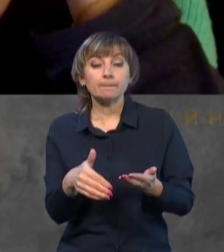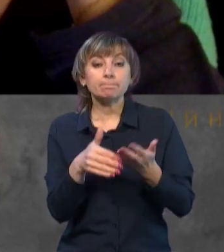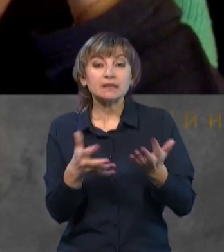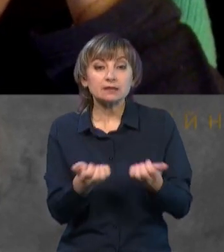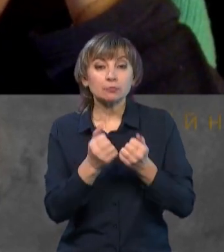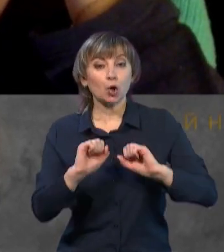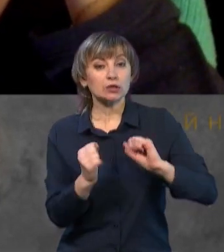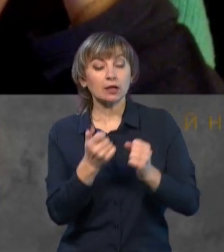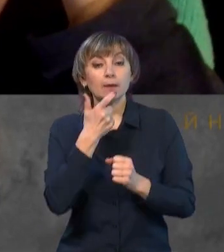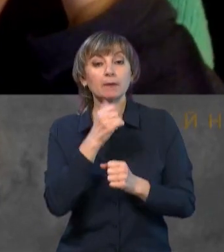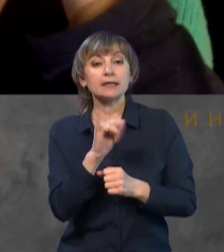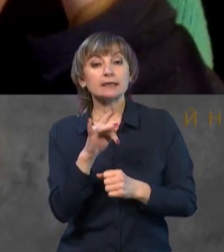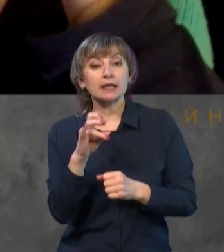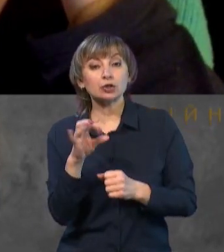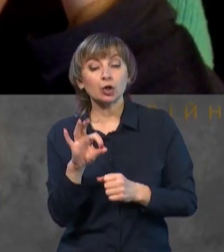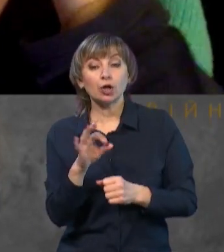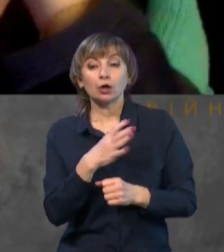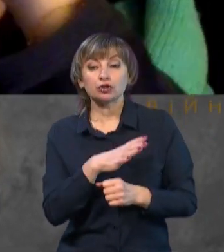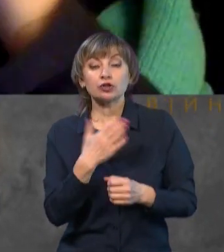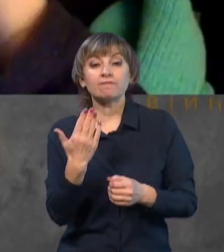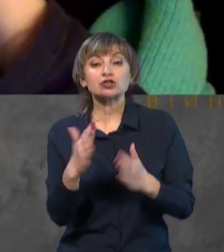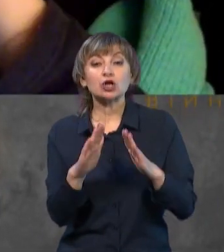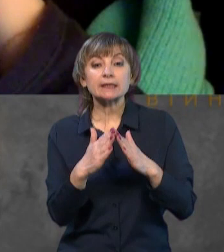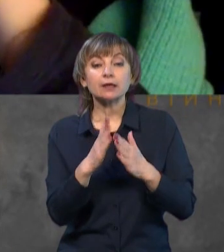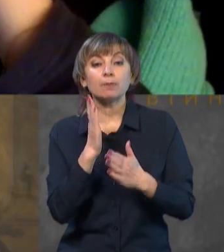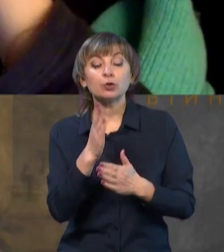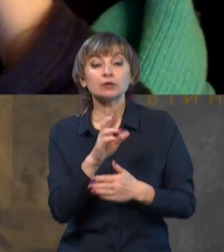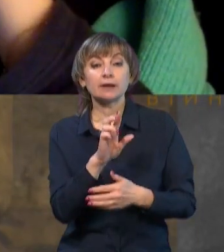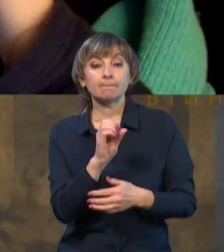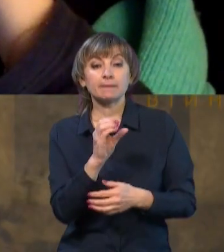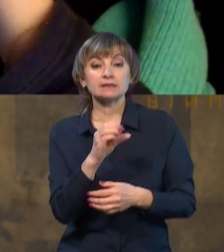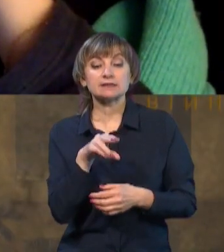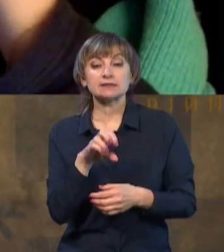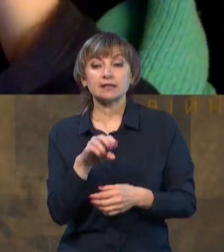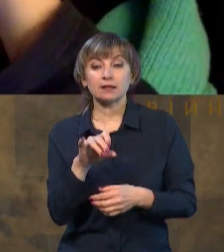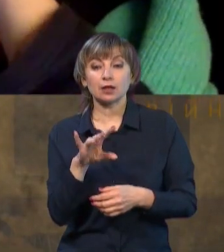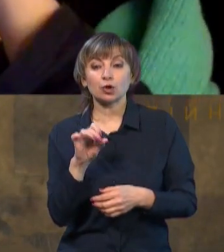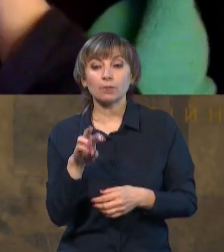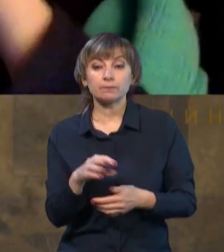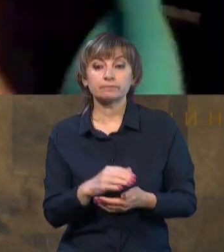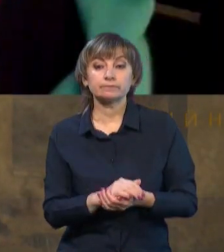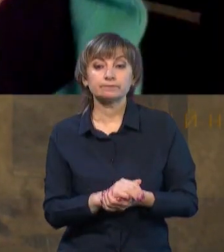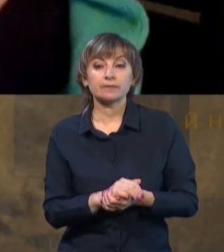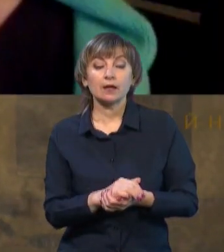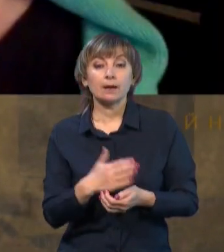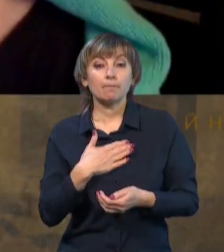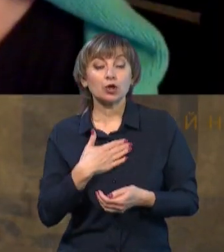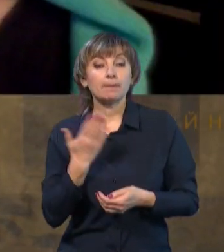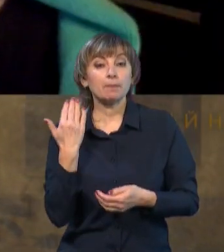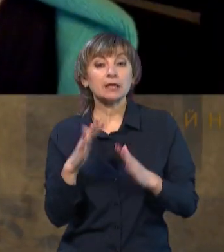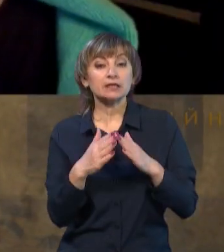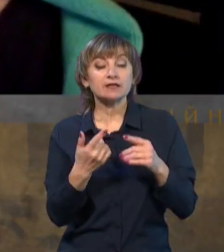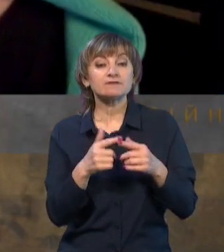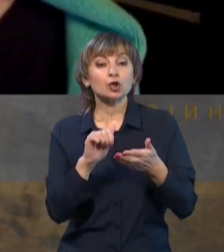одного. Пані Ірино, чи очікували ви, що ваша книга стане бестселером? Ну, мої попередні книги в